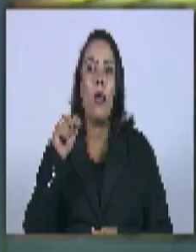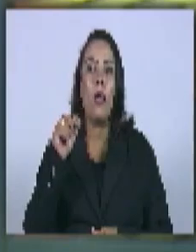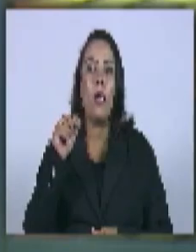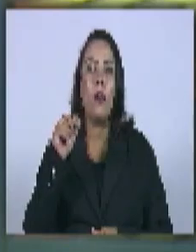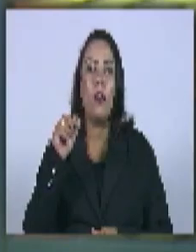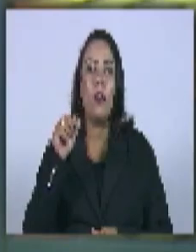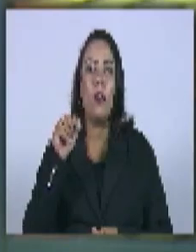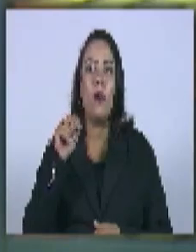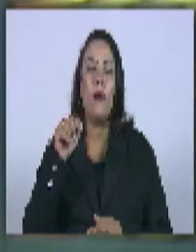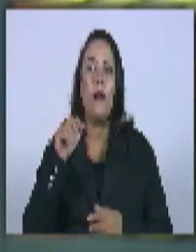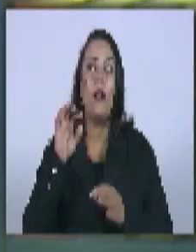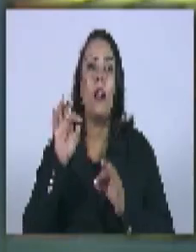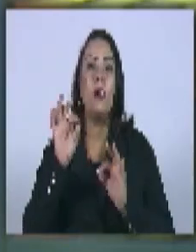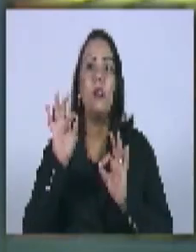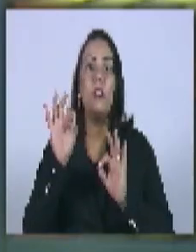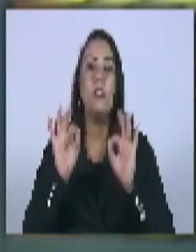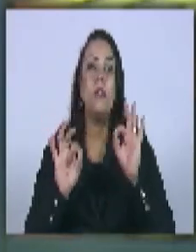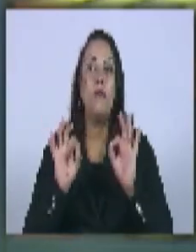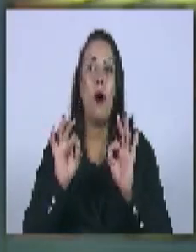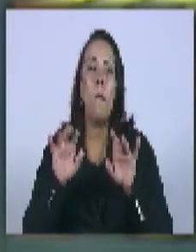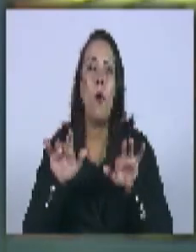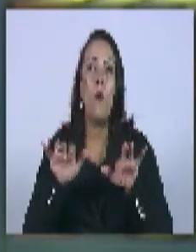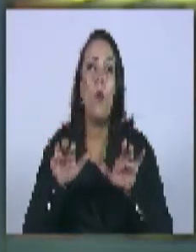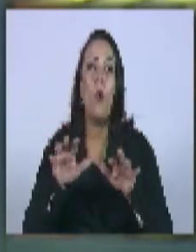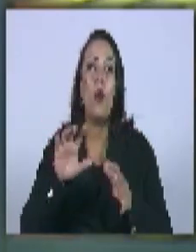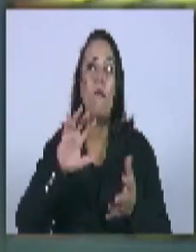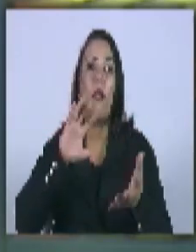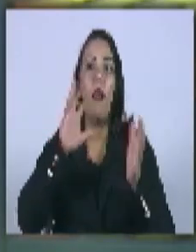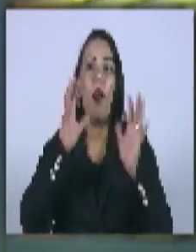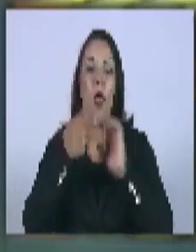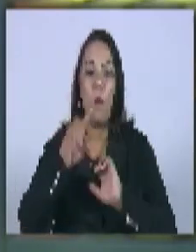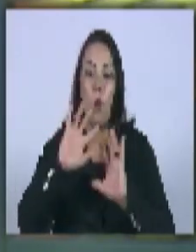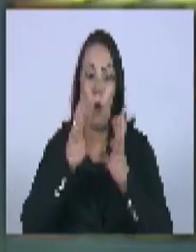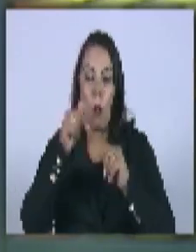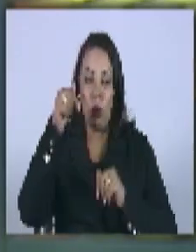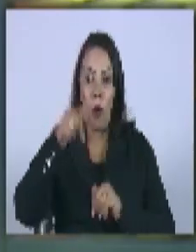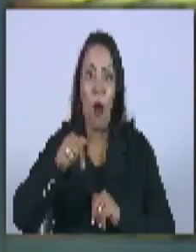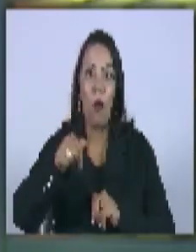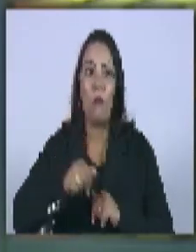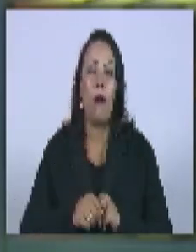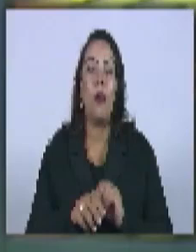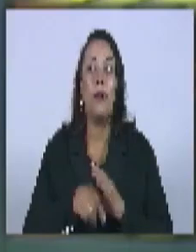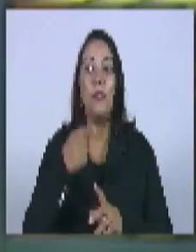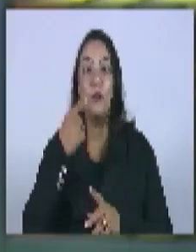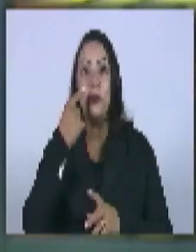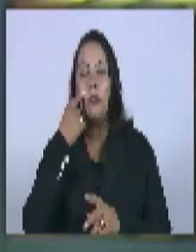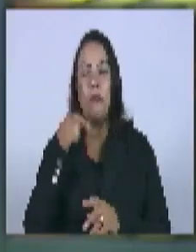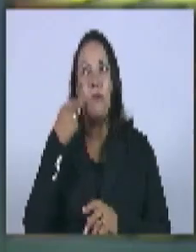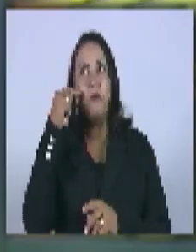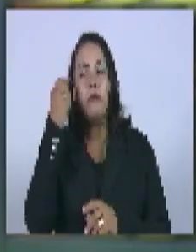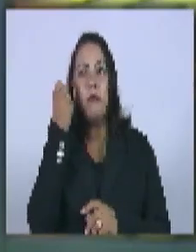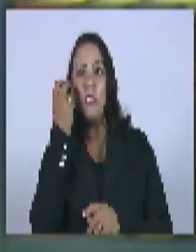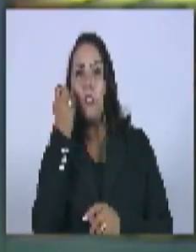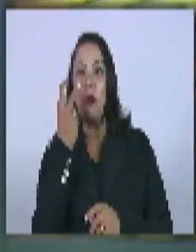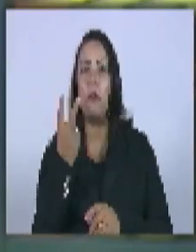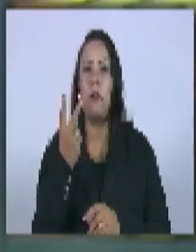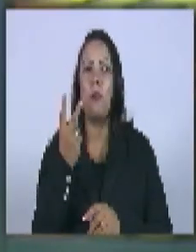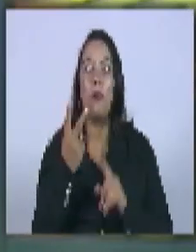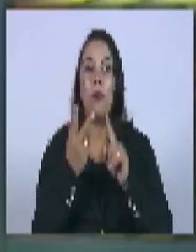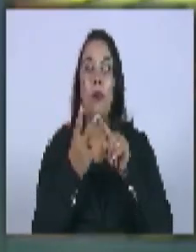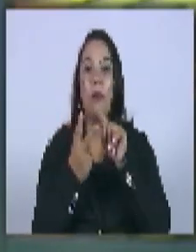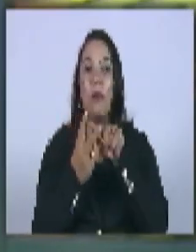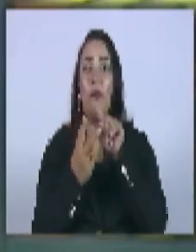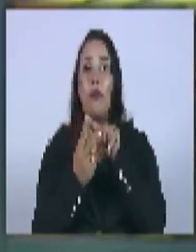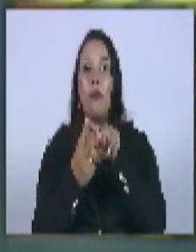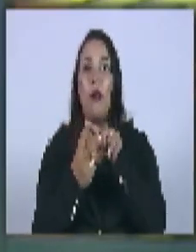ضرب انظمه الحاسبات في العالم النهارده يعني طبعا في وجهتين نظر لسه يعني واحد بيقوللك ده